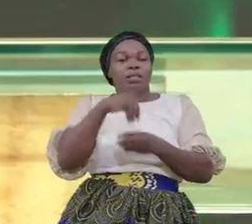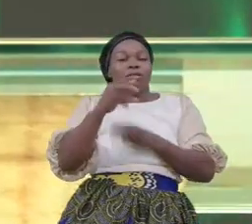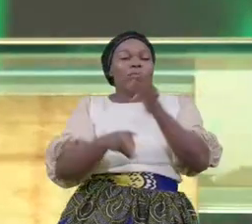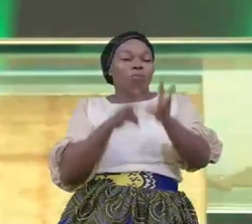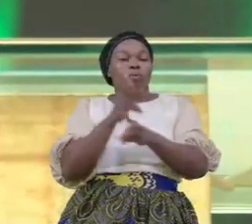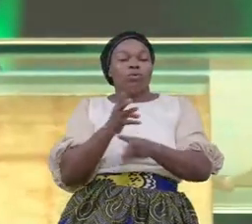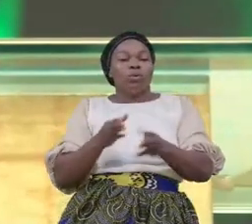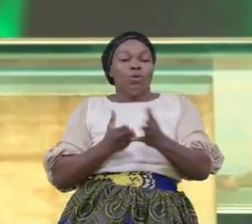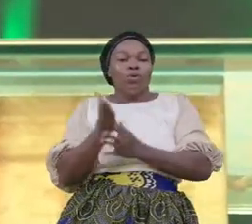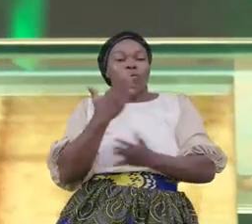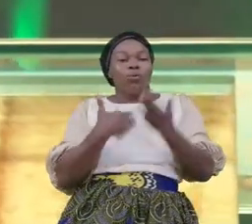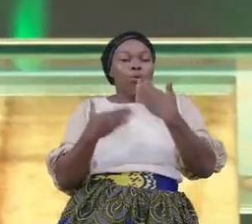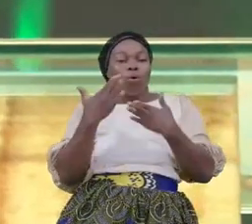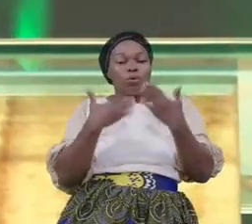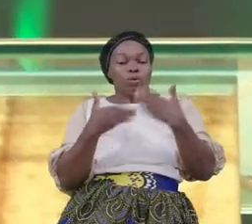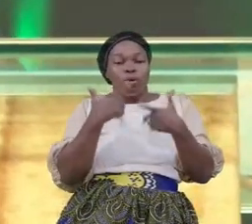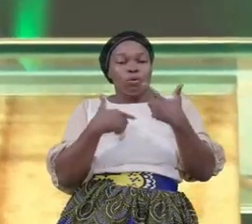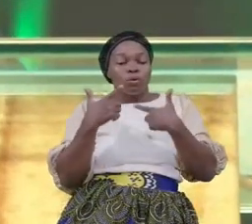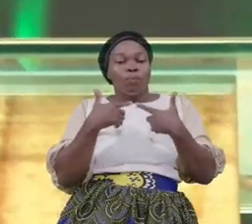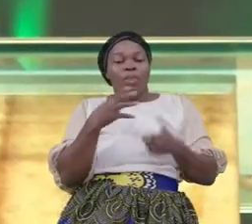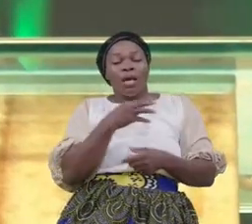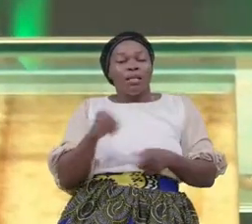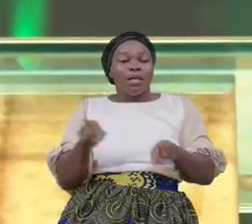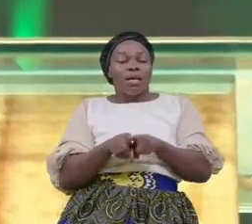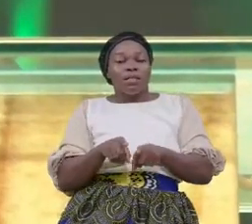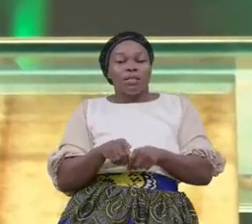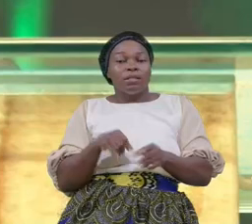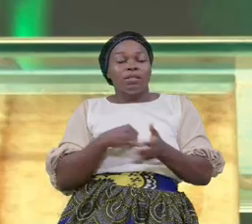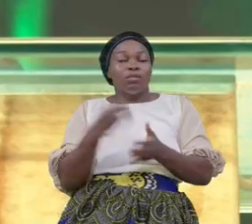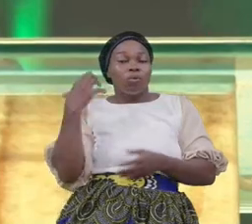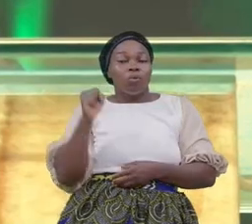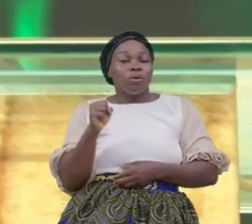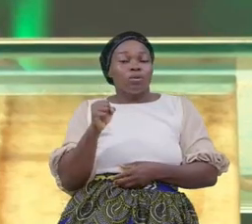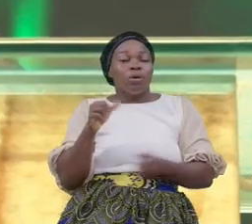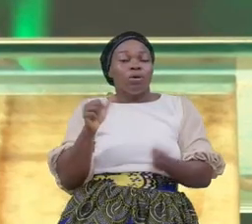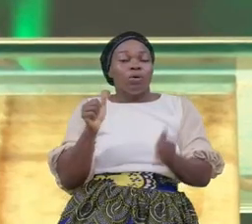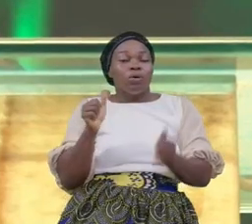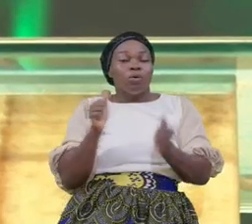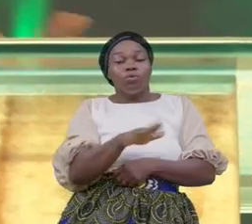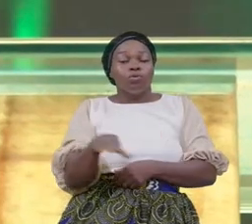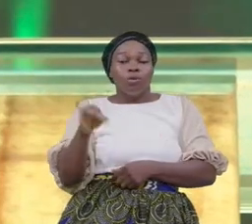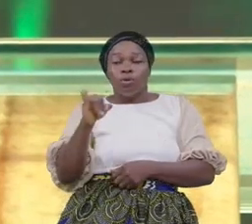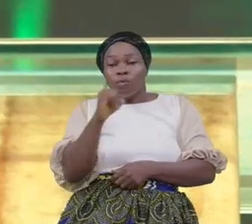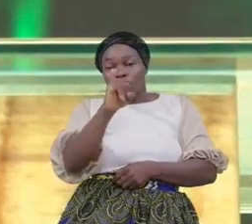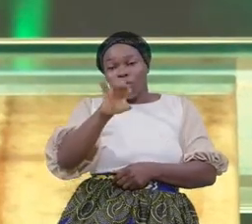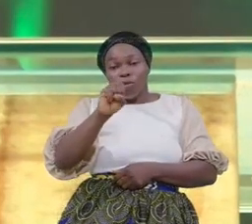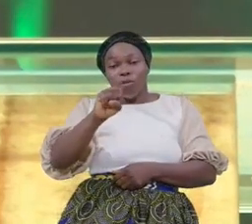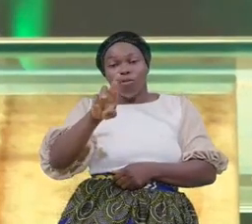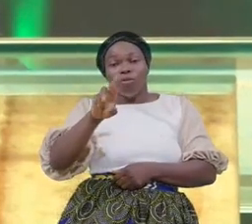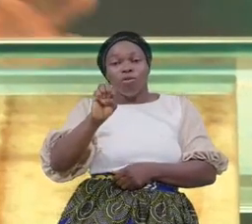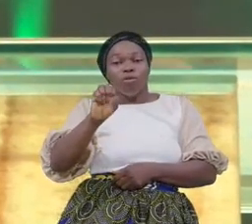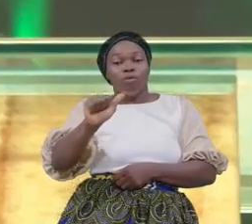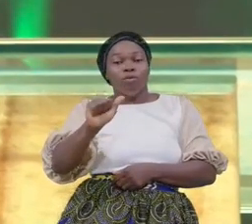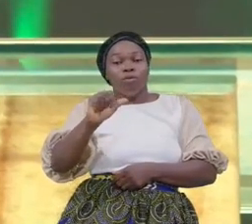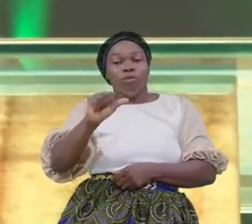dans le monde par la convoitise. Comme c'était le cas de Josué, comme c'était le cas des enfants d'Israël, la